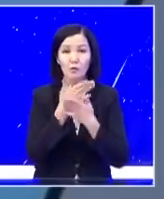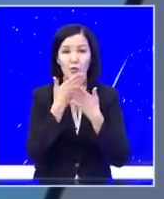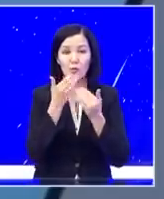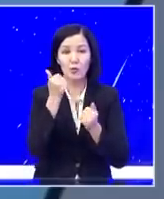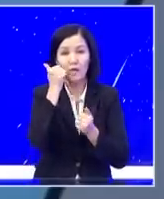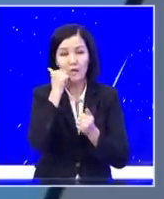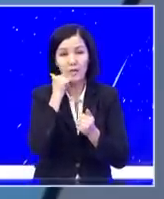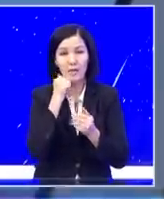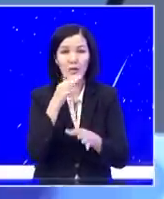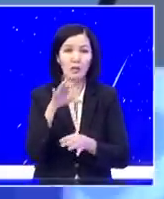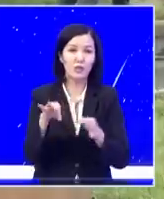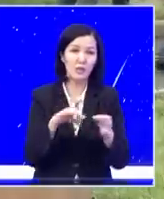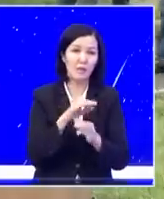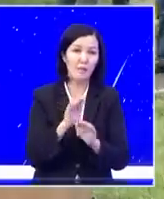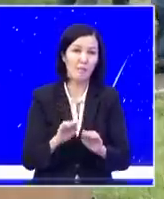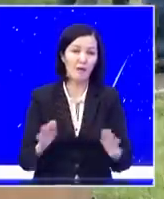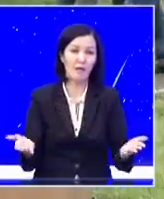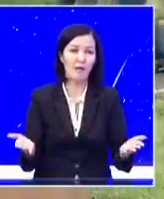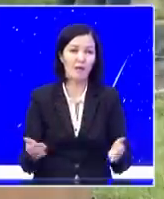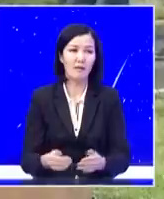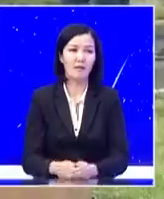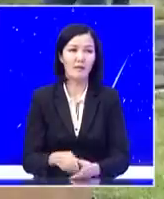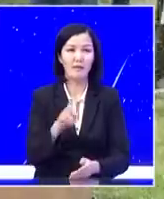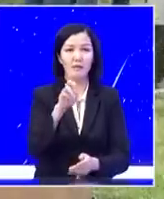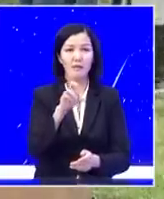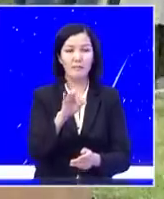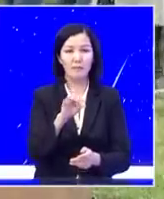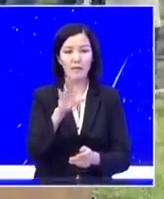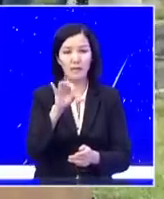жетім бала. Бейсен кірікпегенде